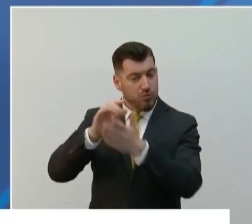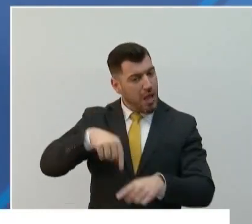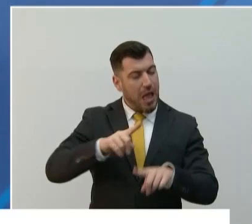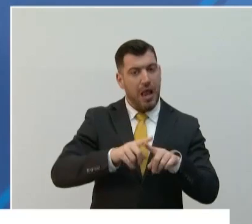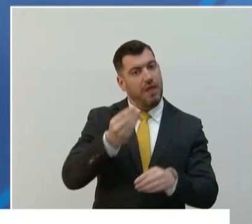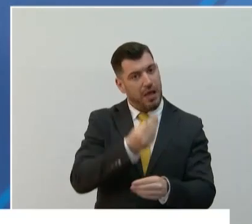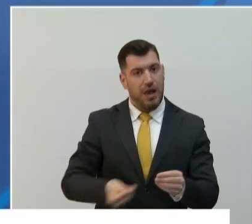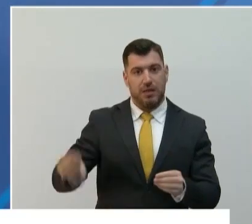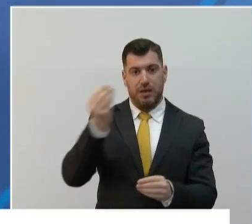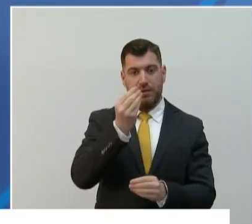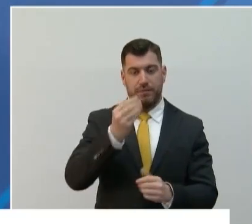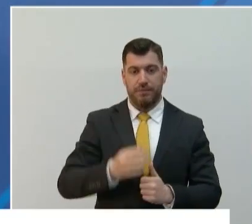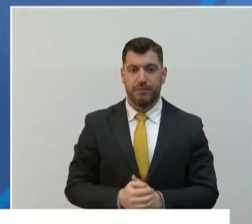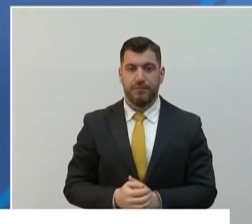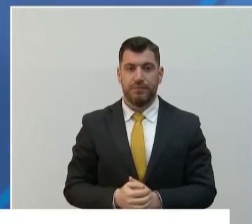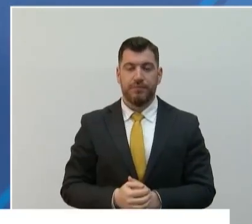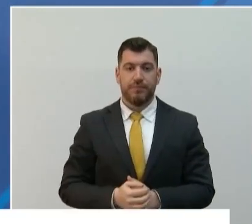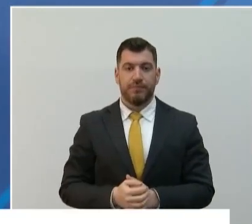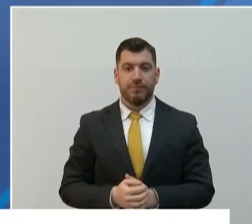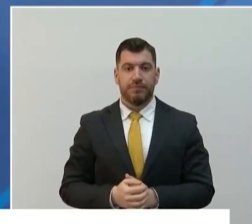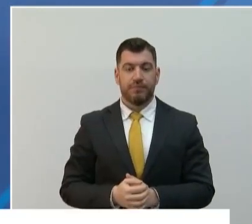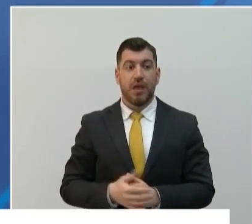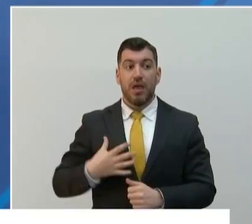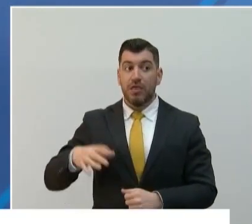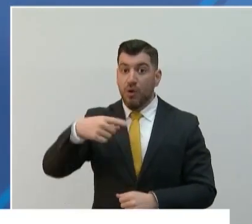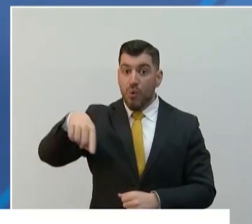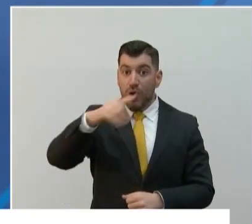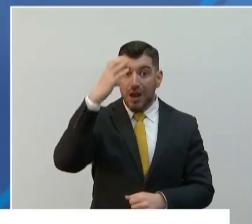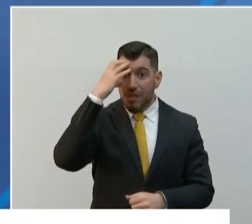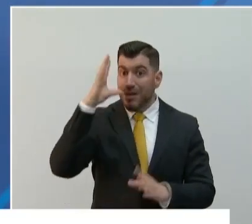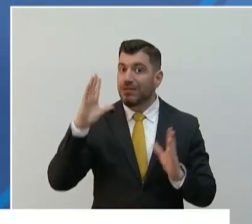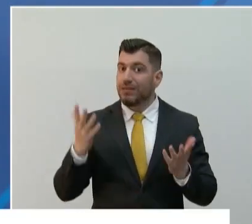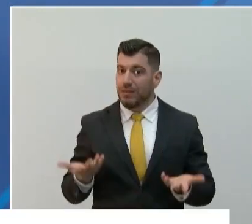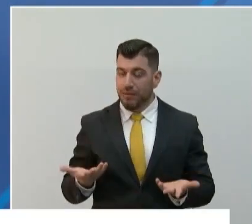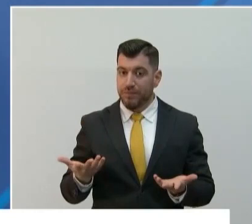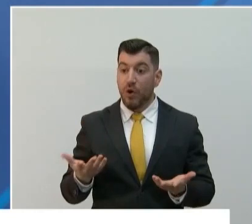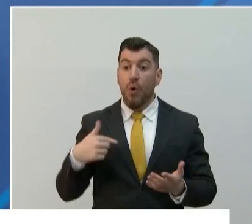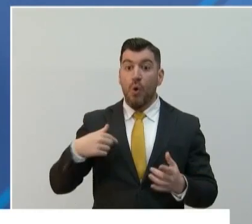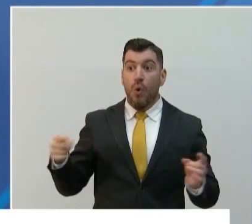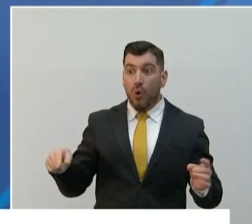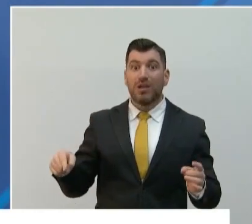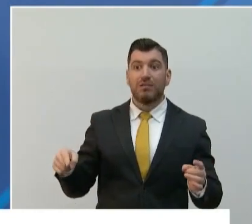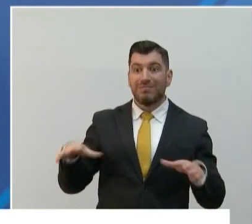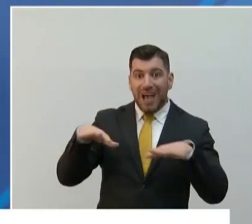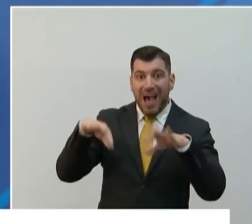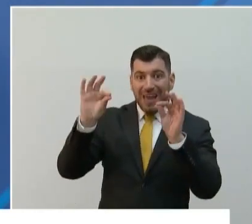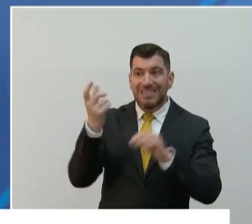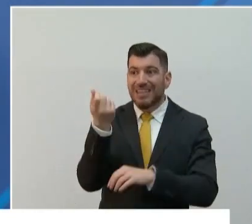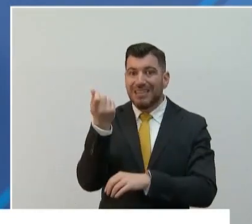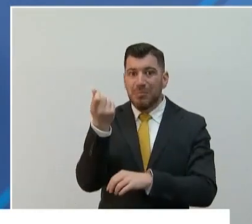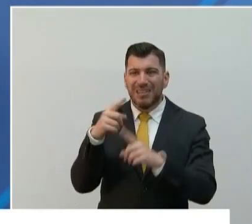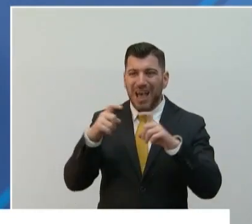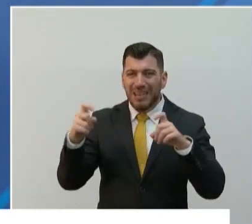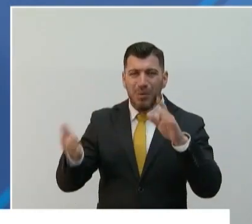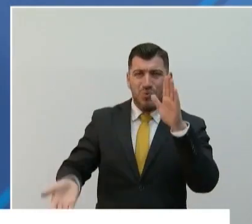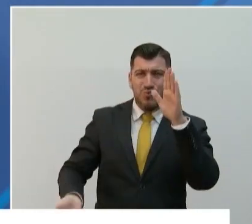μέλημα. Θέλω επίσης να θυμίσω ότι καθ' όλη τη διάρκεια αυτής της εισαγόμενης πληθωριστικής κρίσης η κυβέρνηση απάντησε